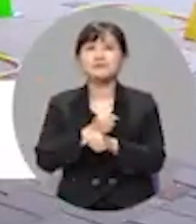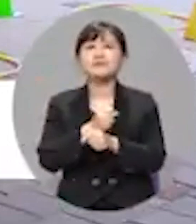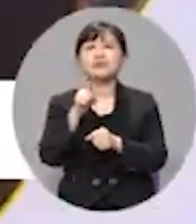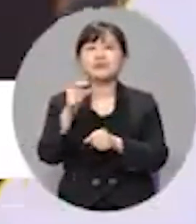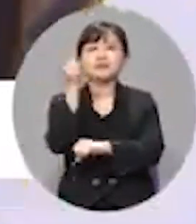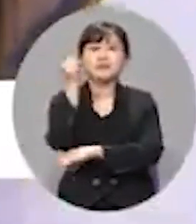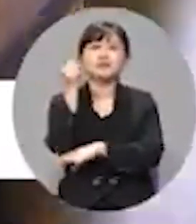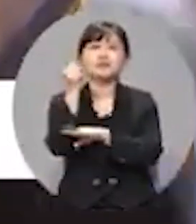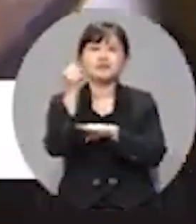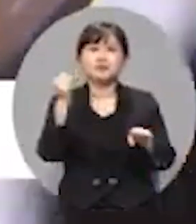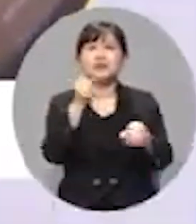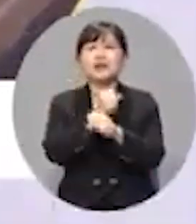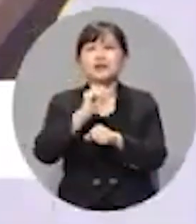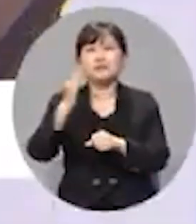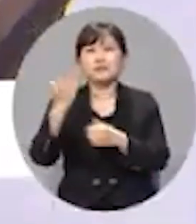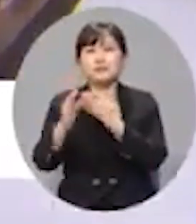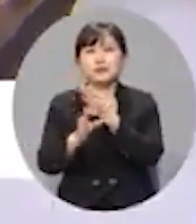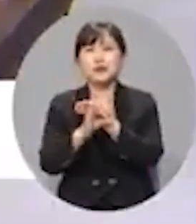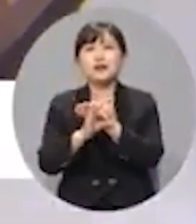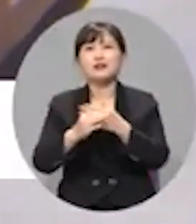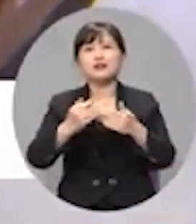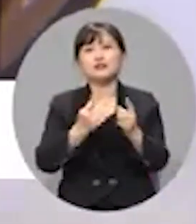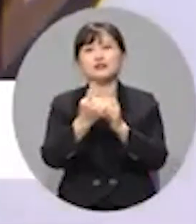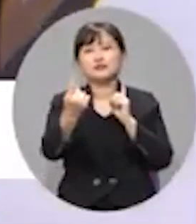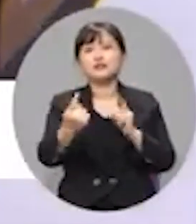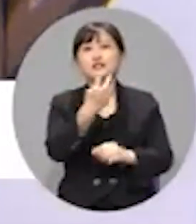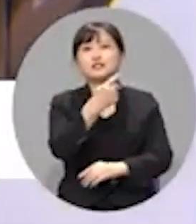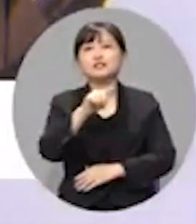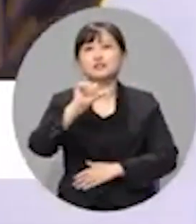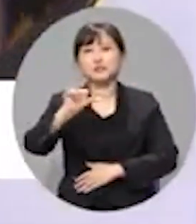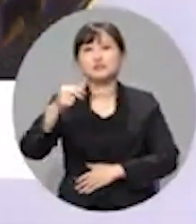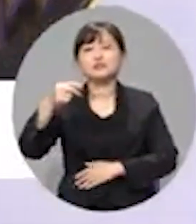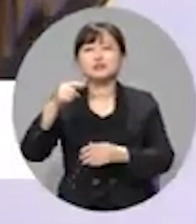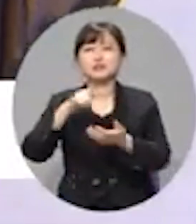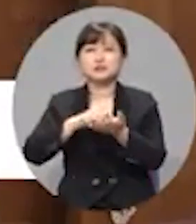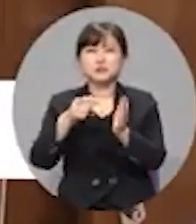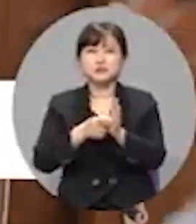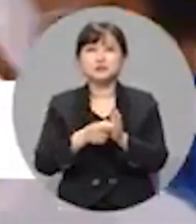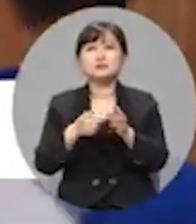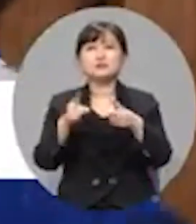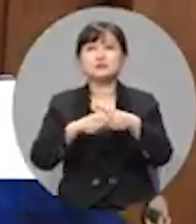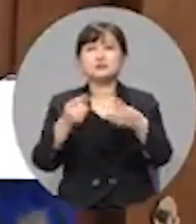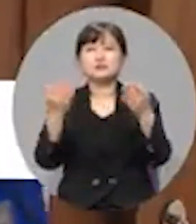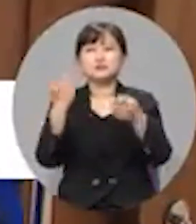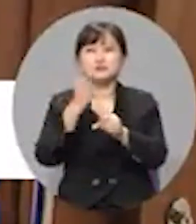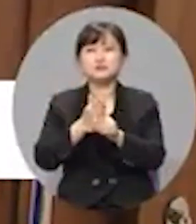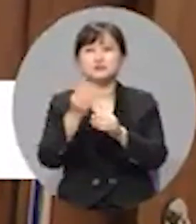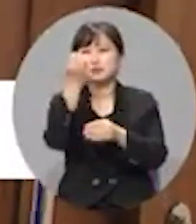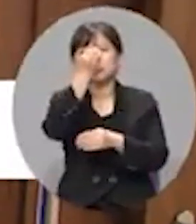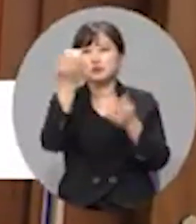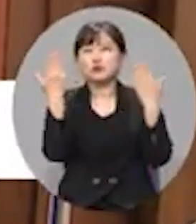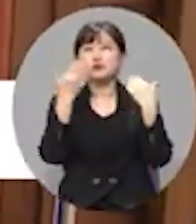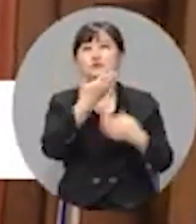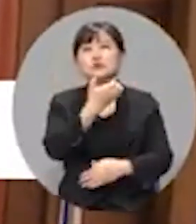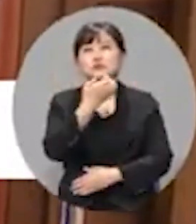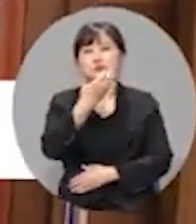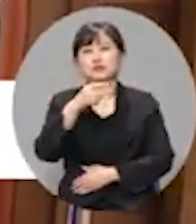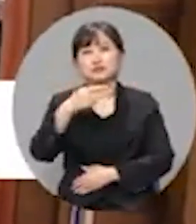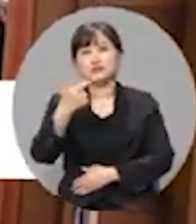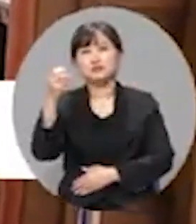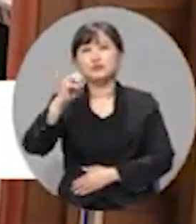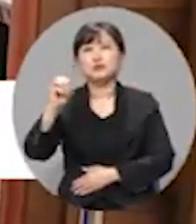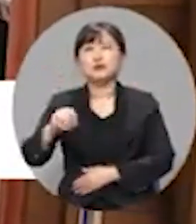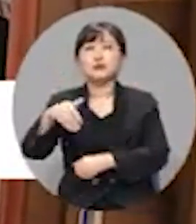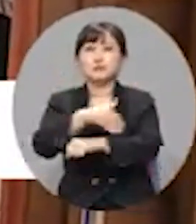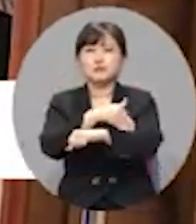이같은 기준을 적용하면 거리 2개 2005 단계까지 낸 돈의 유치원과 초 중 고등학교의 93.6% 가 전면 등 비